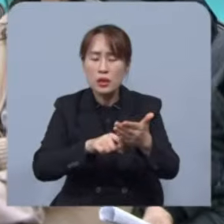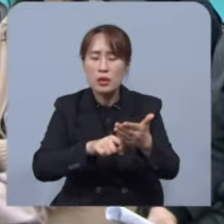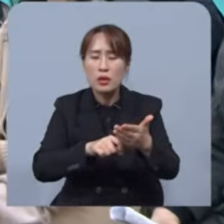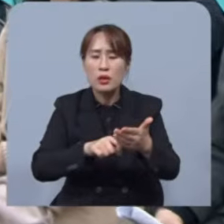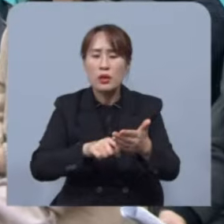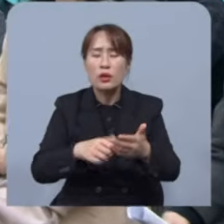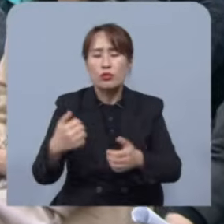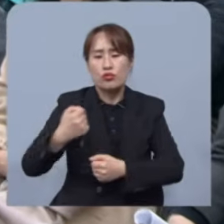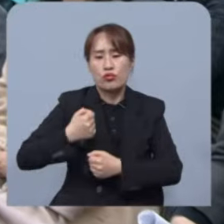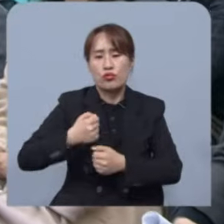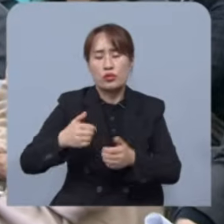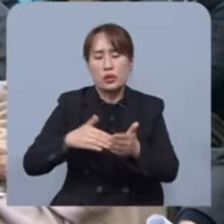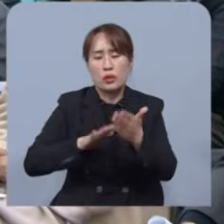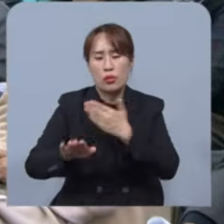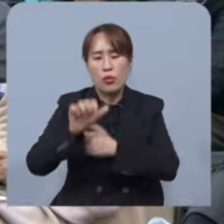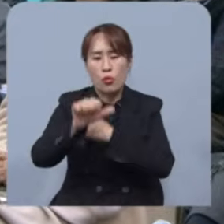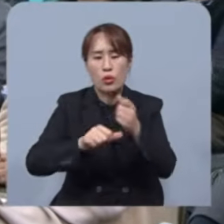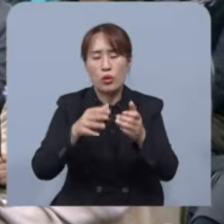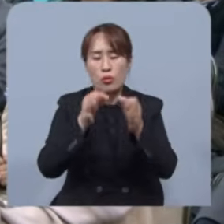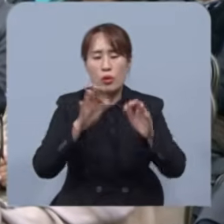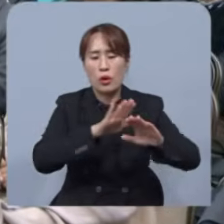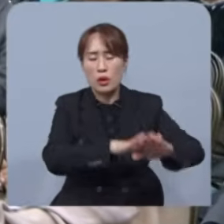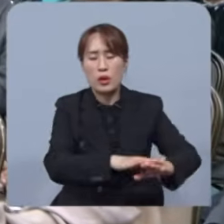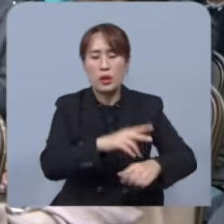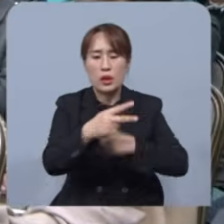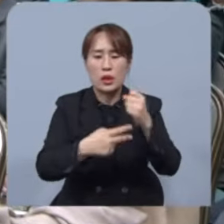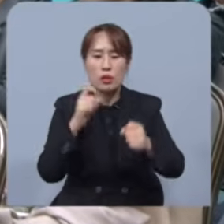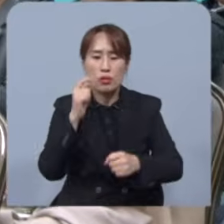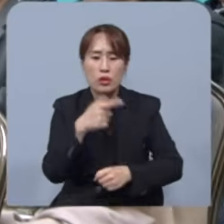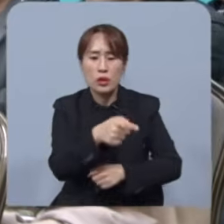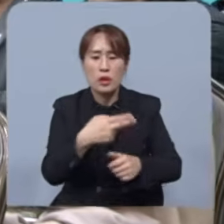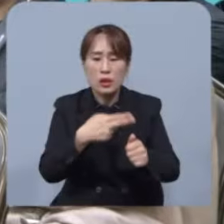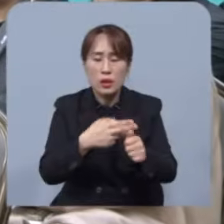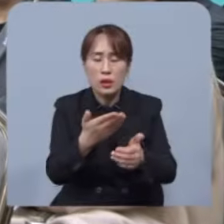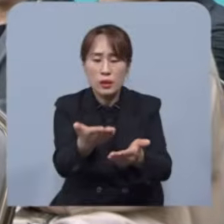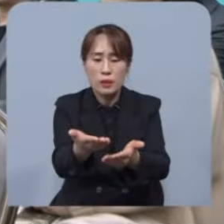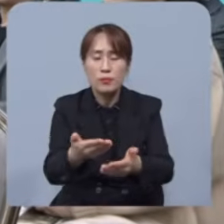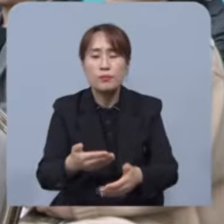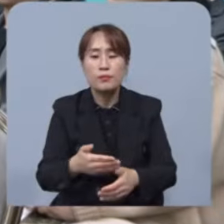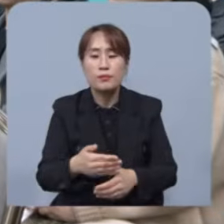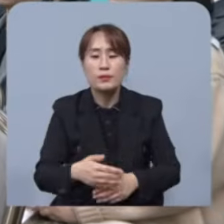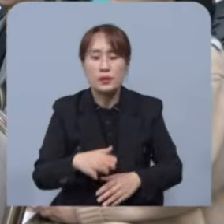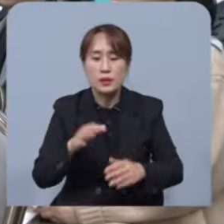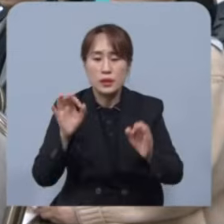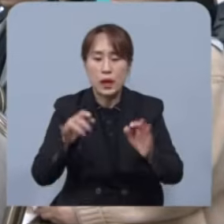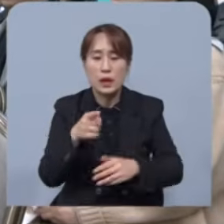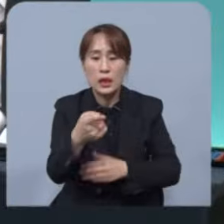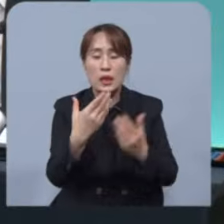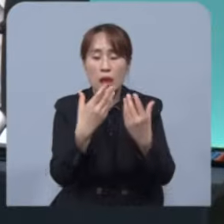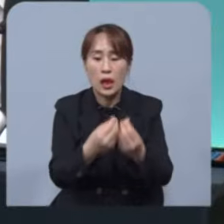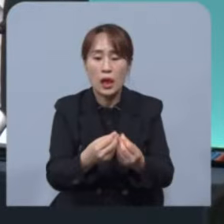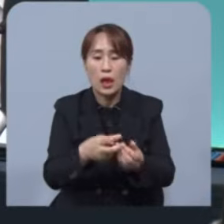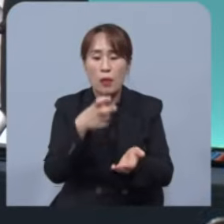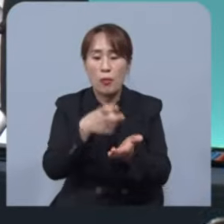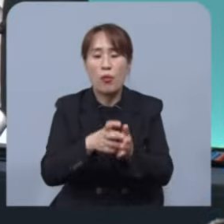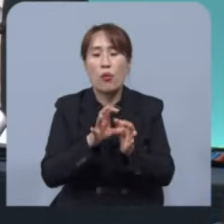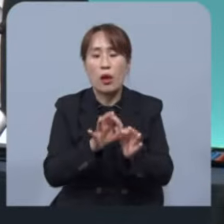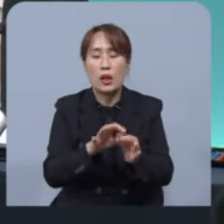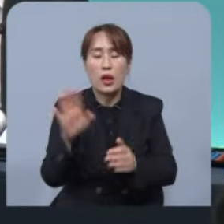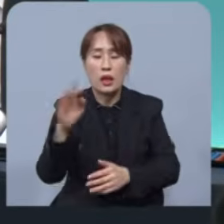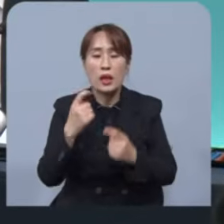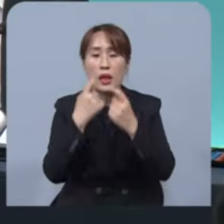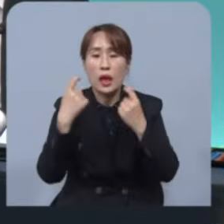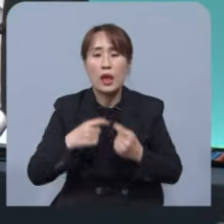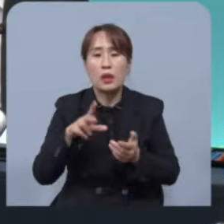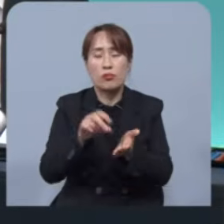시점으로부터 5년 동안 보관해야 되나 2년 6개월이 지난 선생님 이렇게 하십시다. 네. 그거는 제도에 관한 문제라기보다는